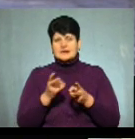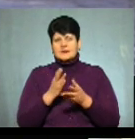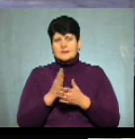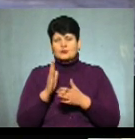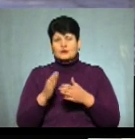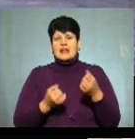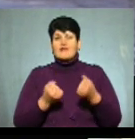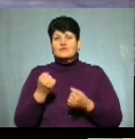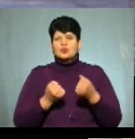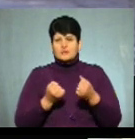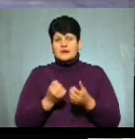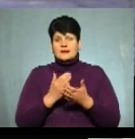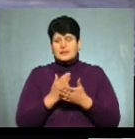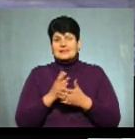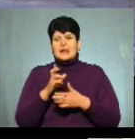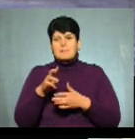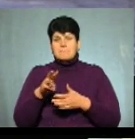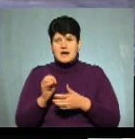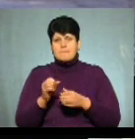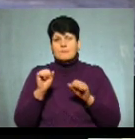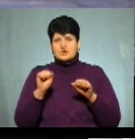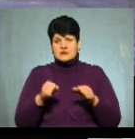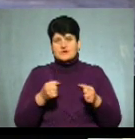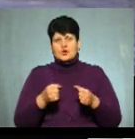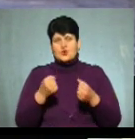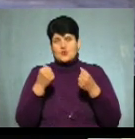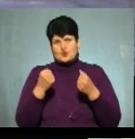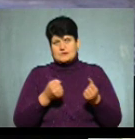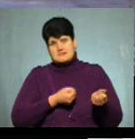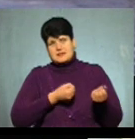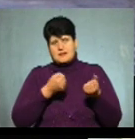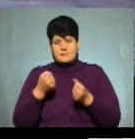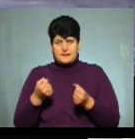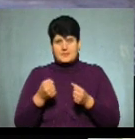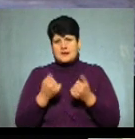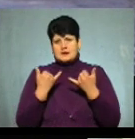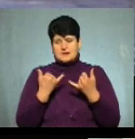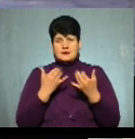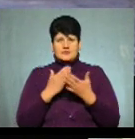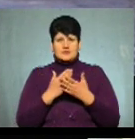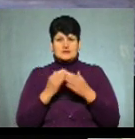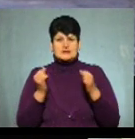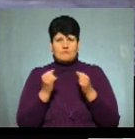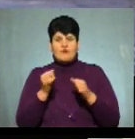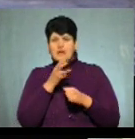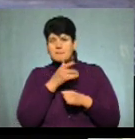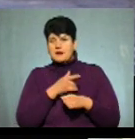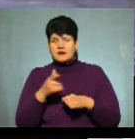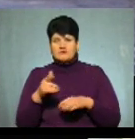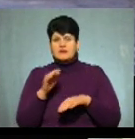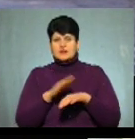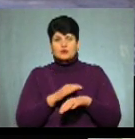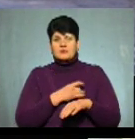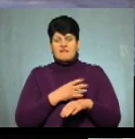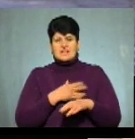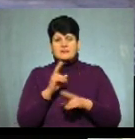автомобіль, який буде мати можливість такий груз підносити і вивозити. От, ну, на даний момент, поки йдуть зимовий такий період, фактично приватні підприємства